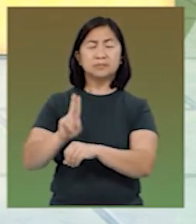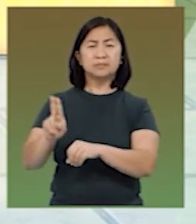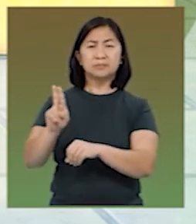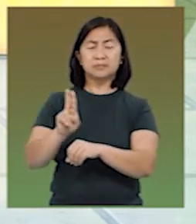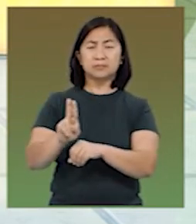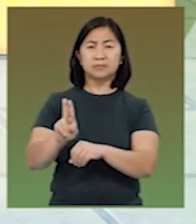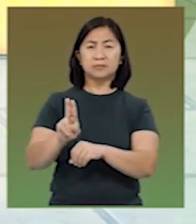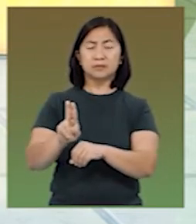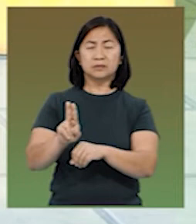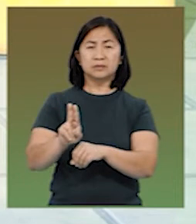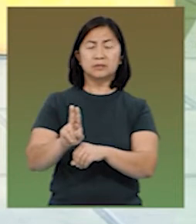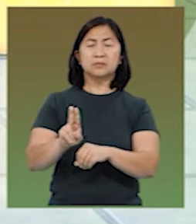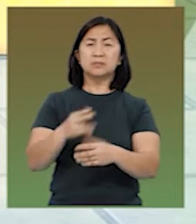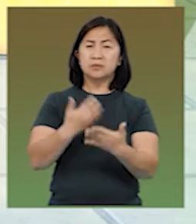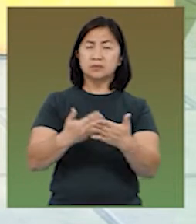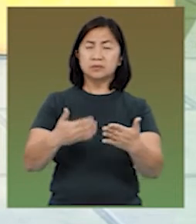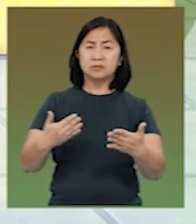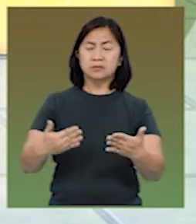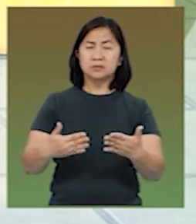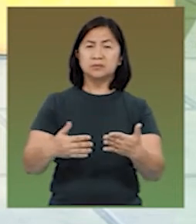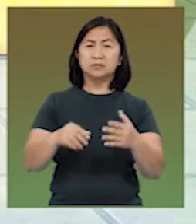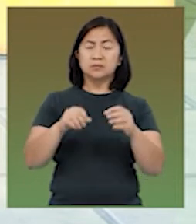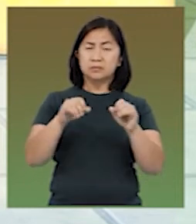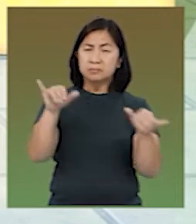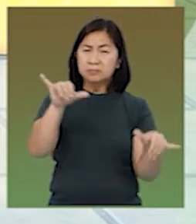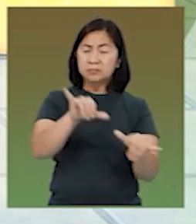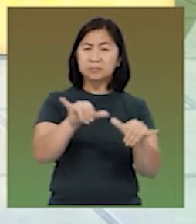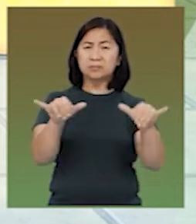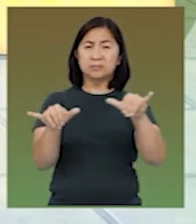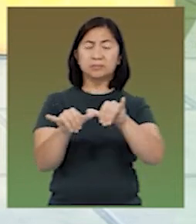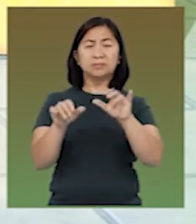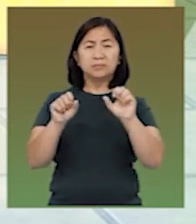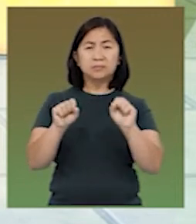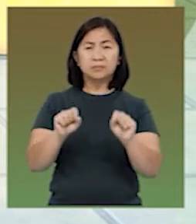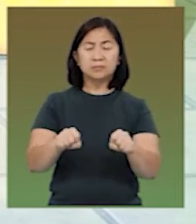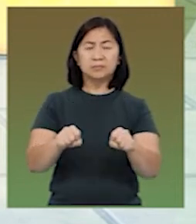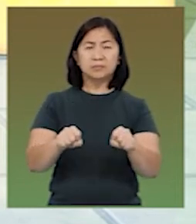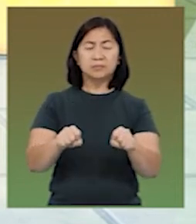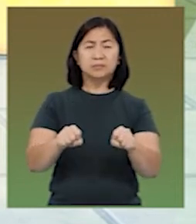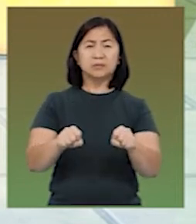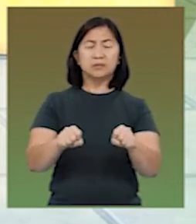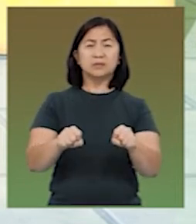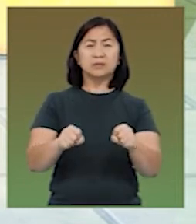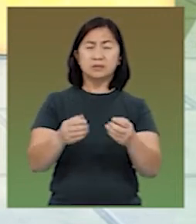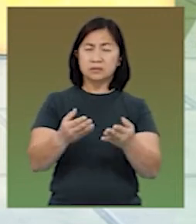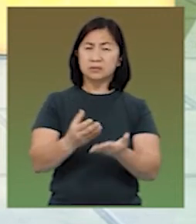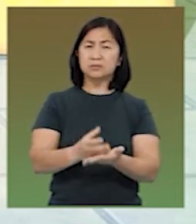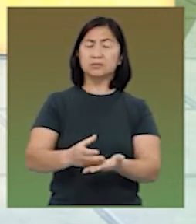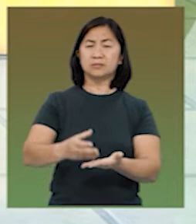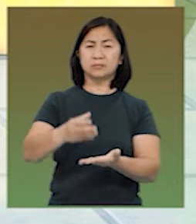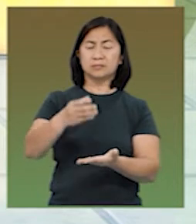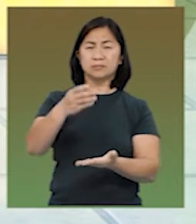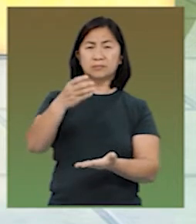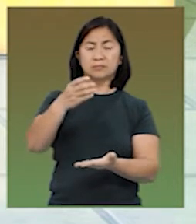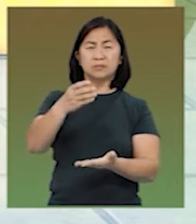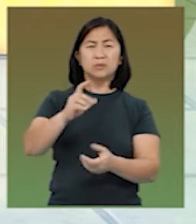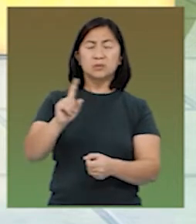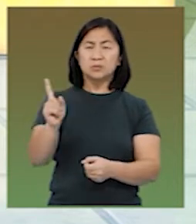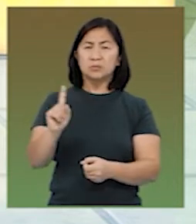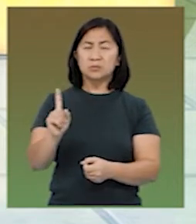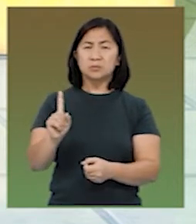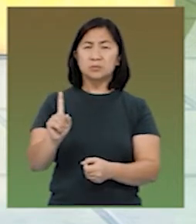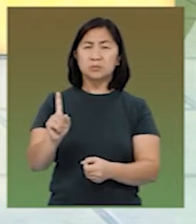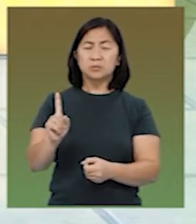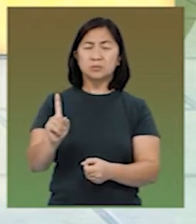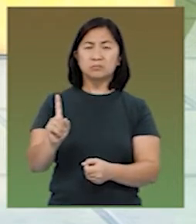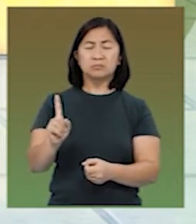o measuring devices ang ginagamit para sukatin ang capacity ng isang container.